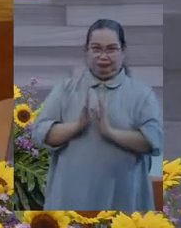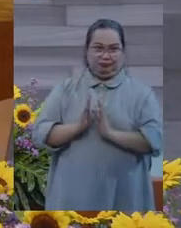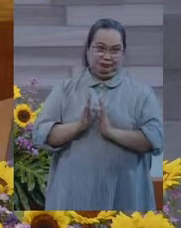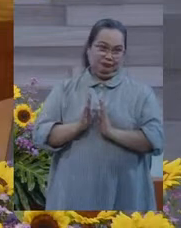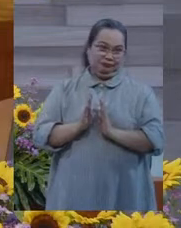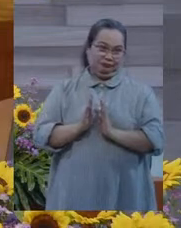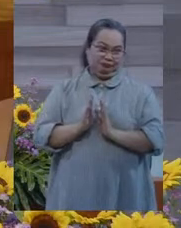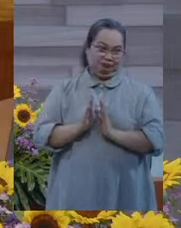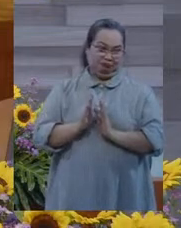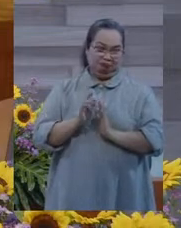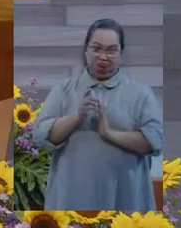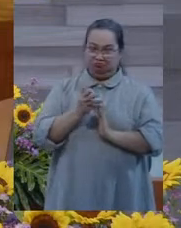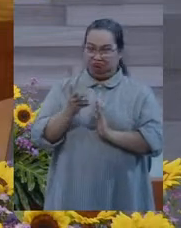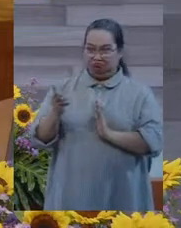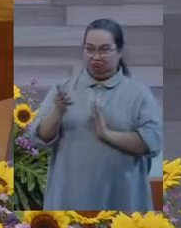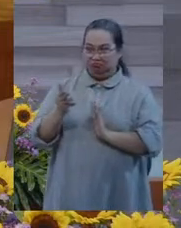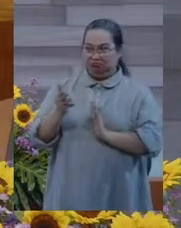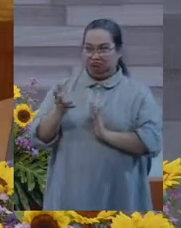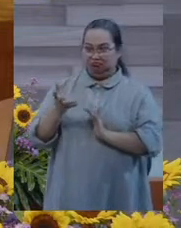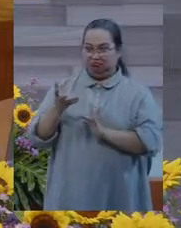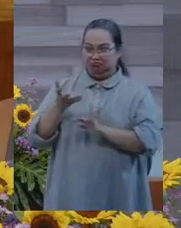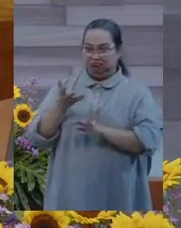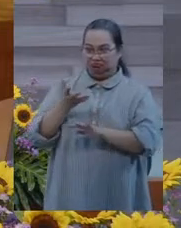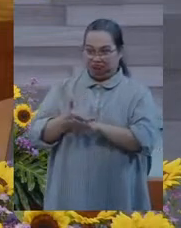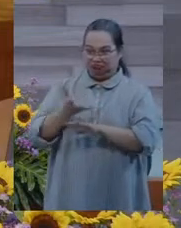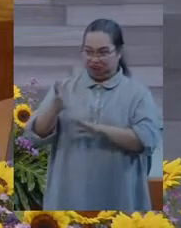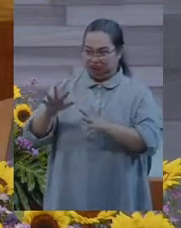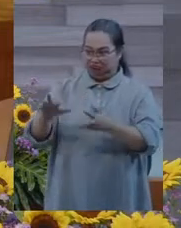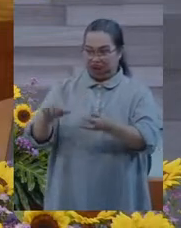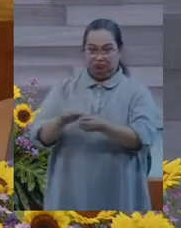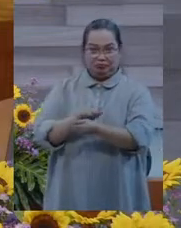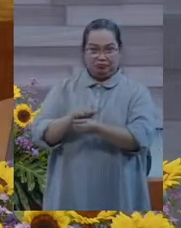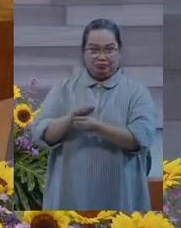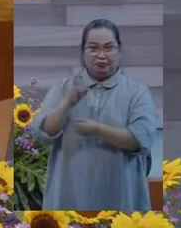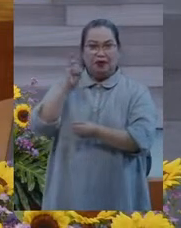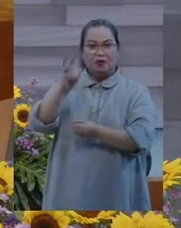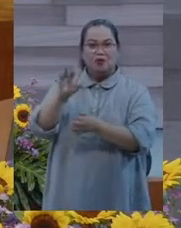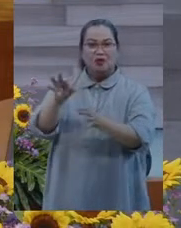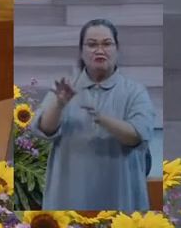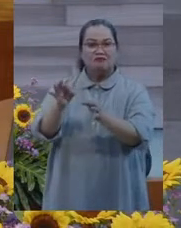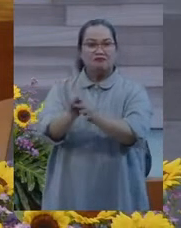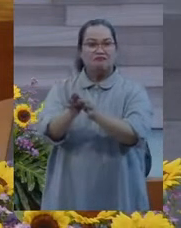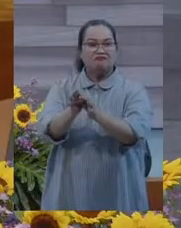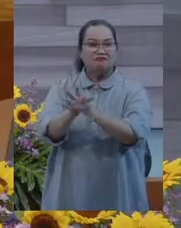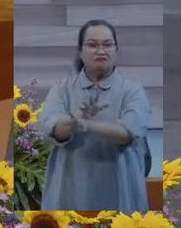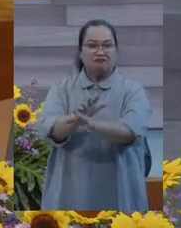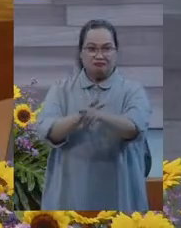Sila ay mapapahamak at magpapahamak.